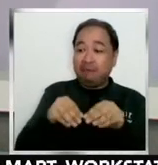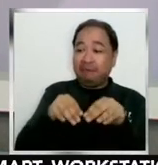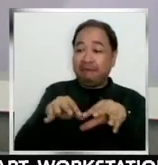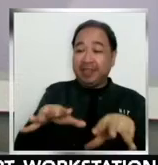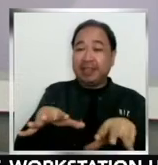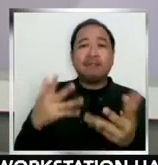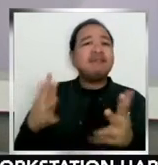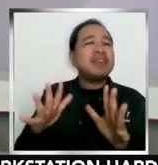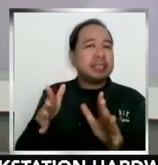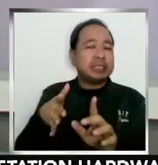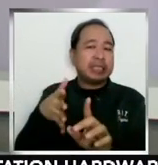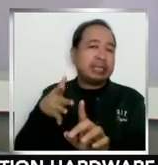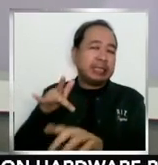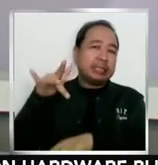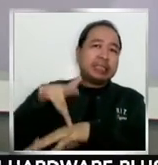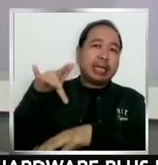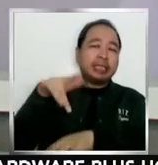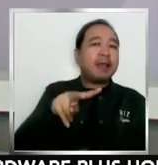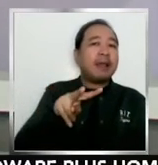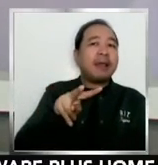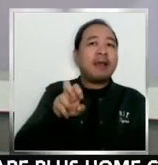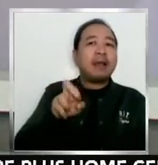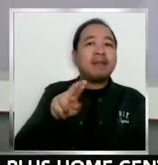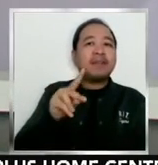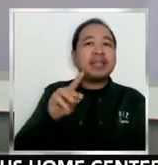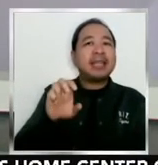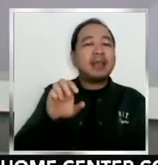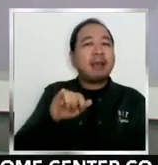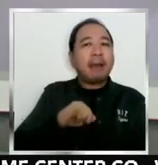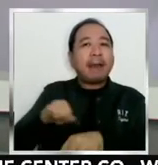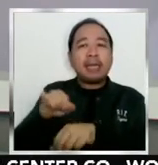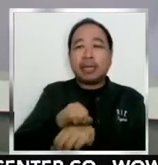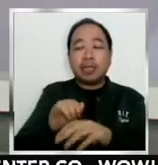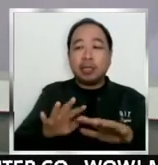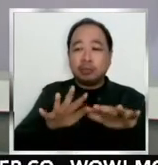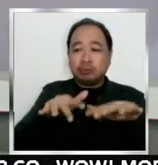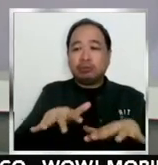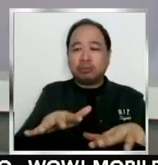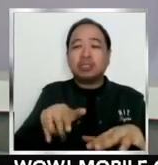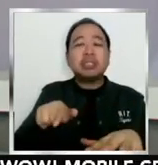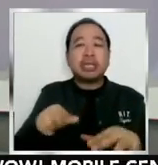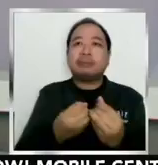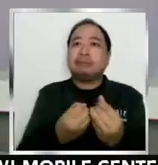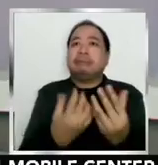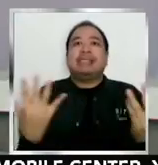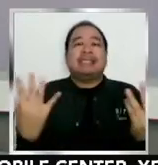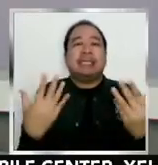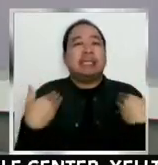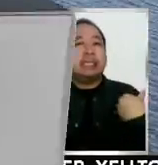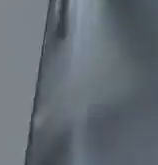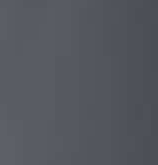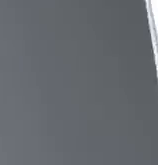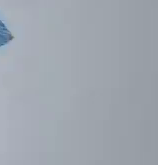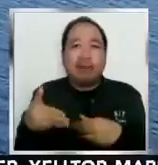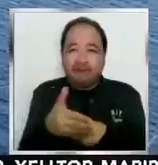Island Passage na sentro ng marine biodiversity sa mundo. Diyan naman tumutok si Maki Pulido.